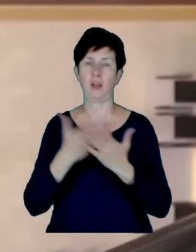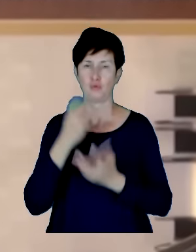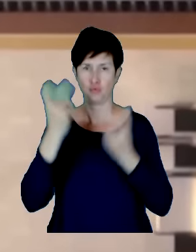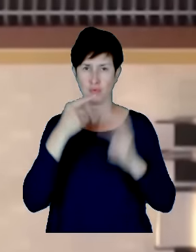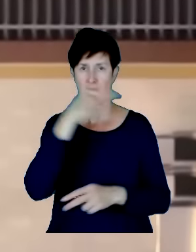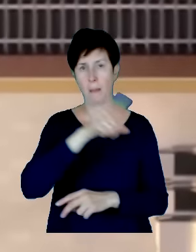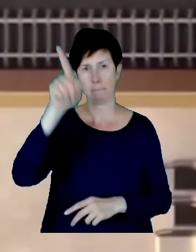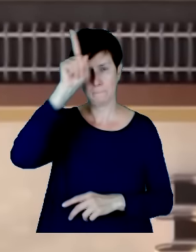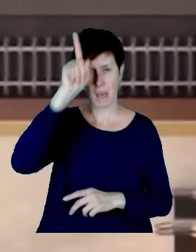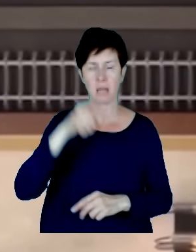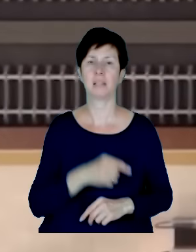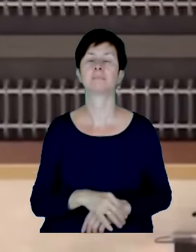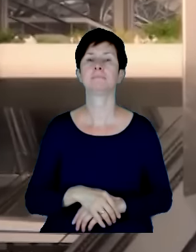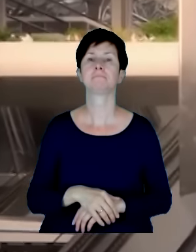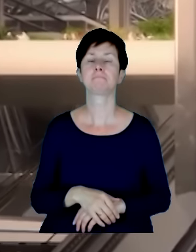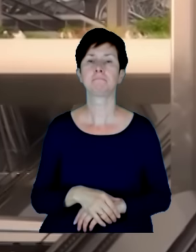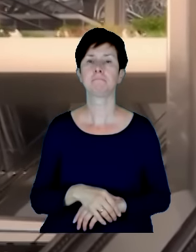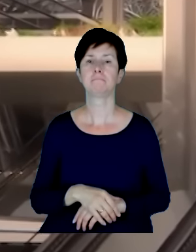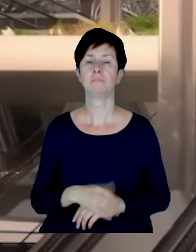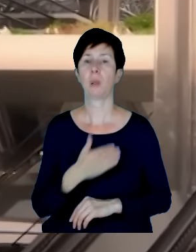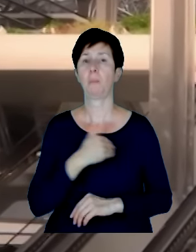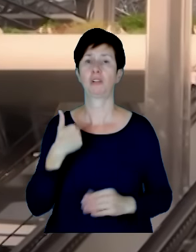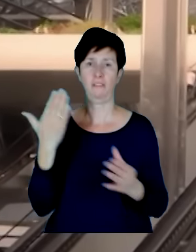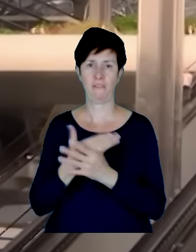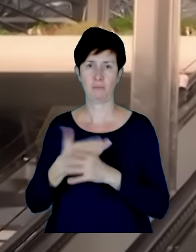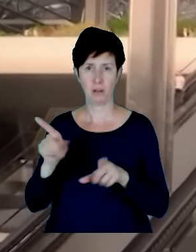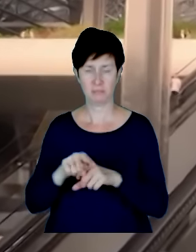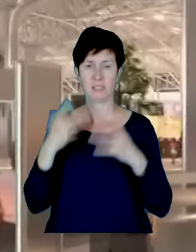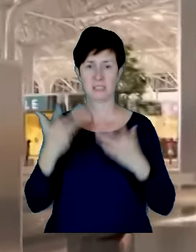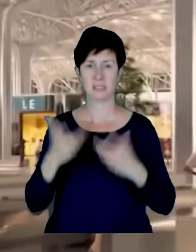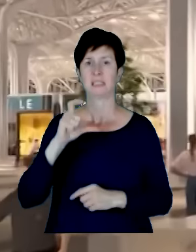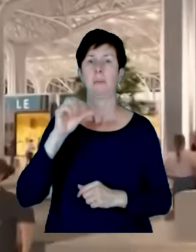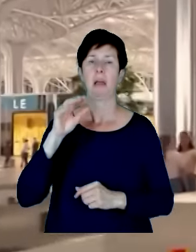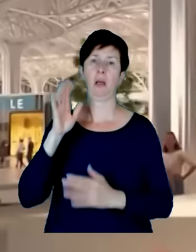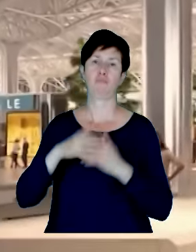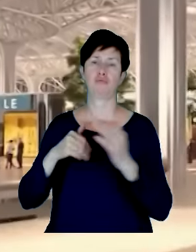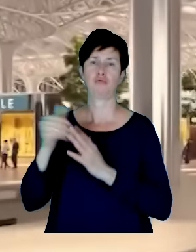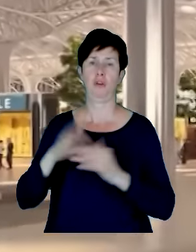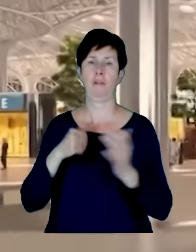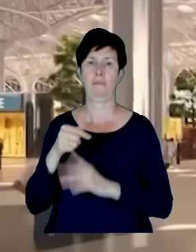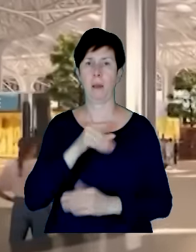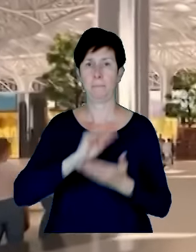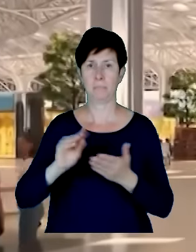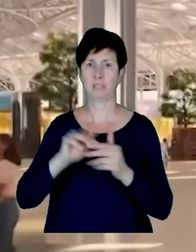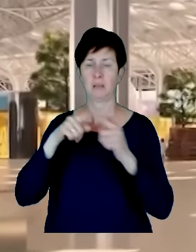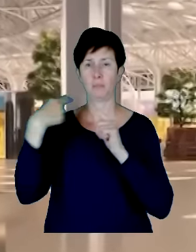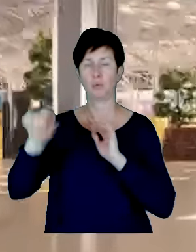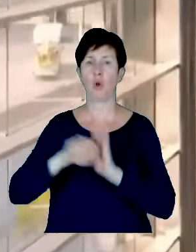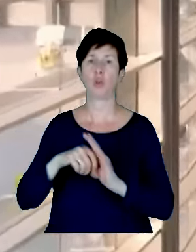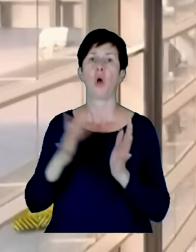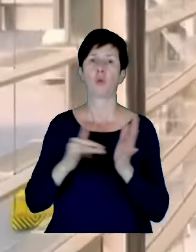obronie lotniska pod baranowem stanęli także polscy przedsiębiorcy w liście do Donalda Tuska napisali że cpk to Wielkie koło zamachowe